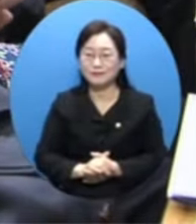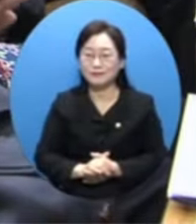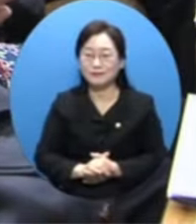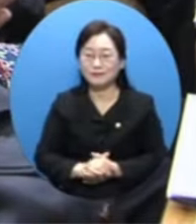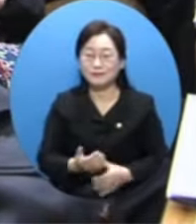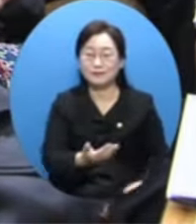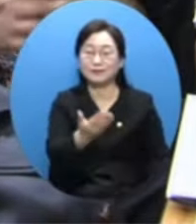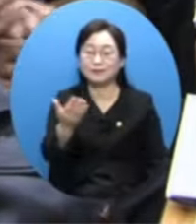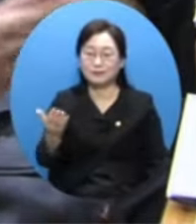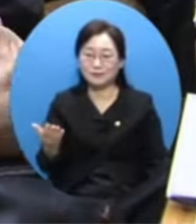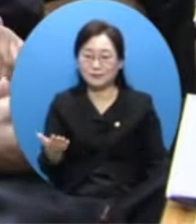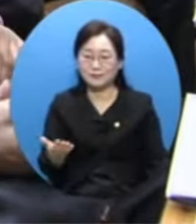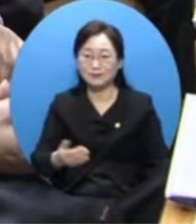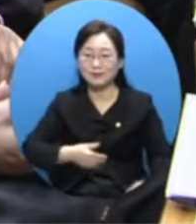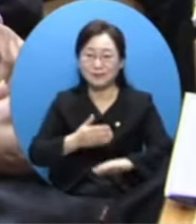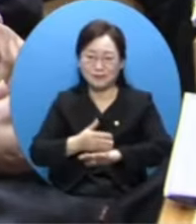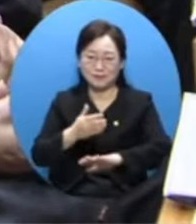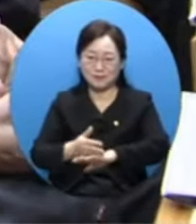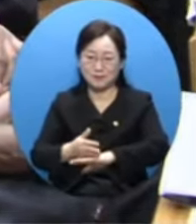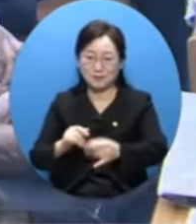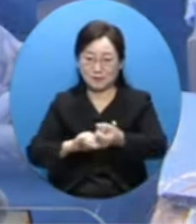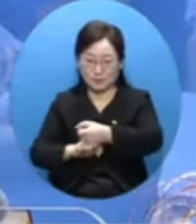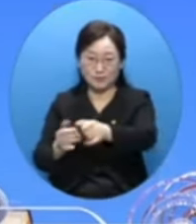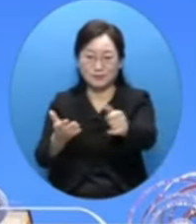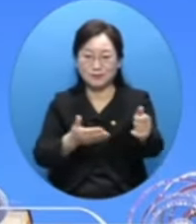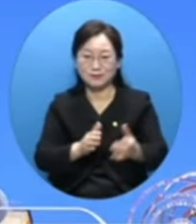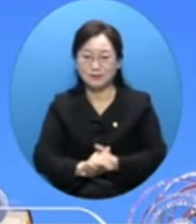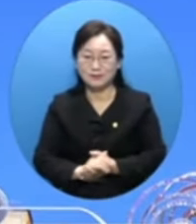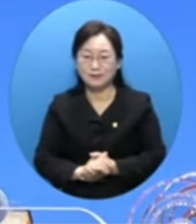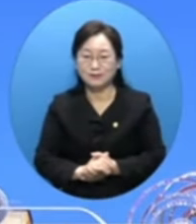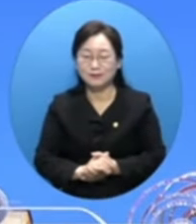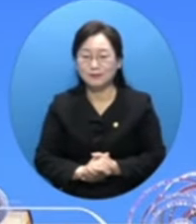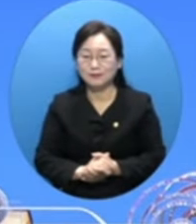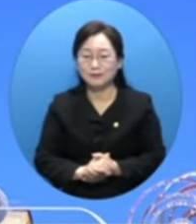네. 여러분, 감사해야 됩니다.